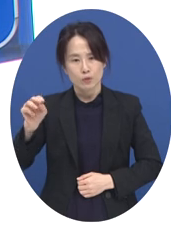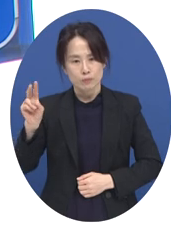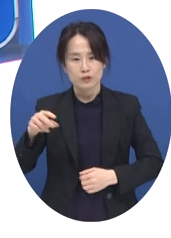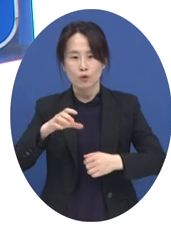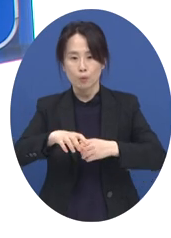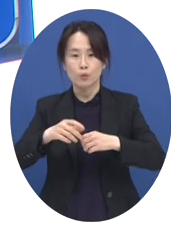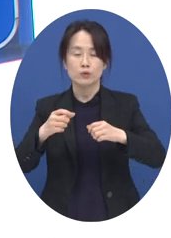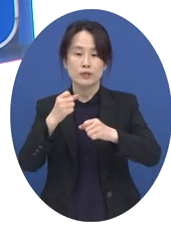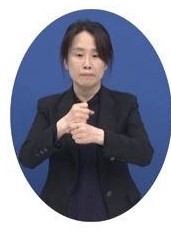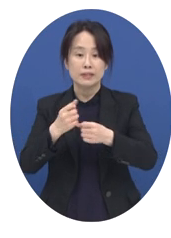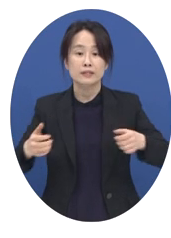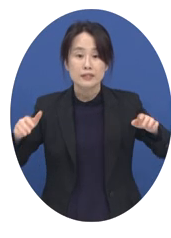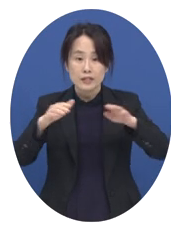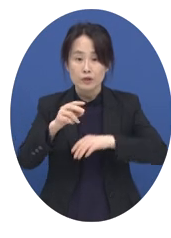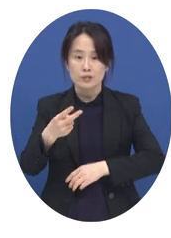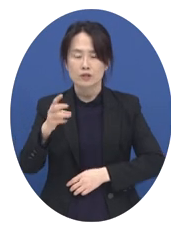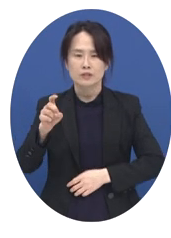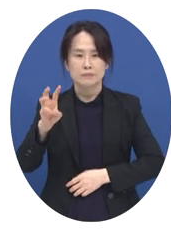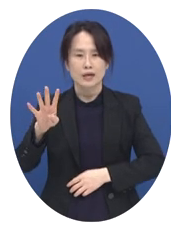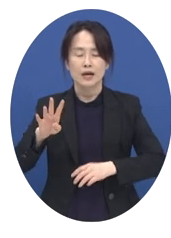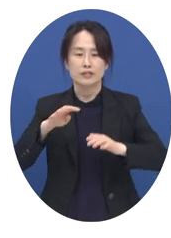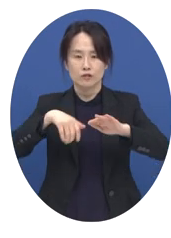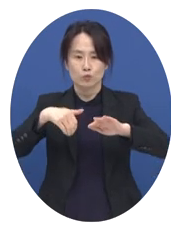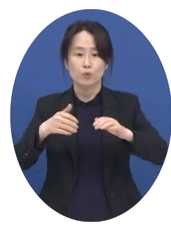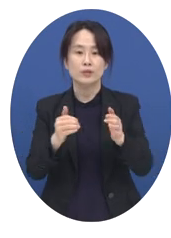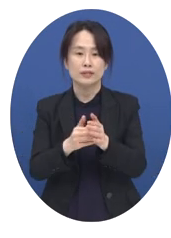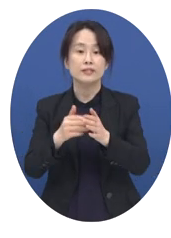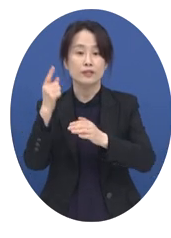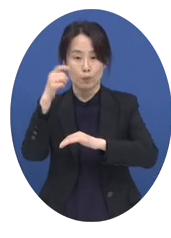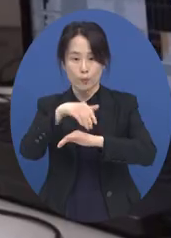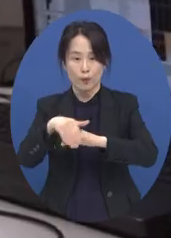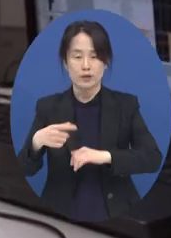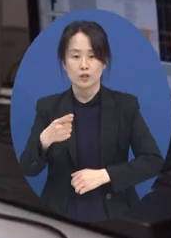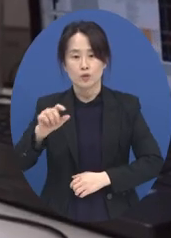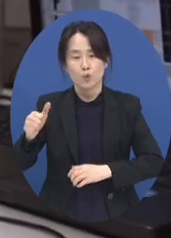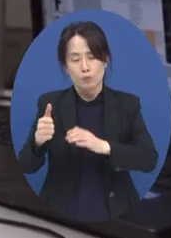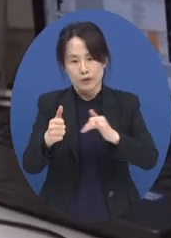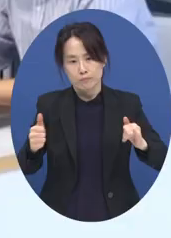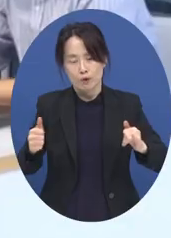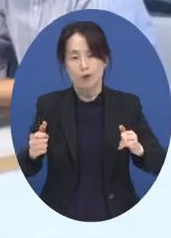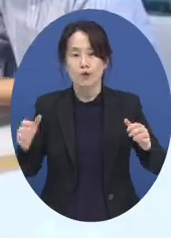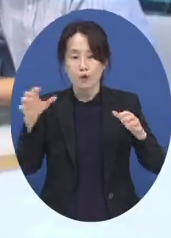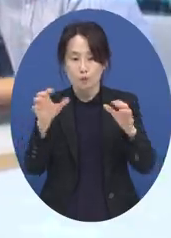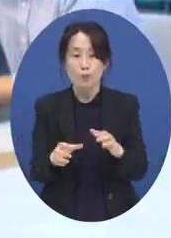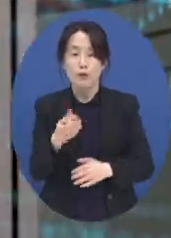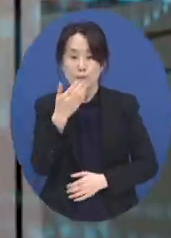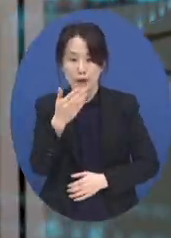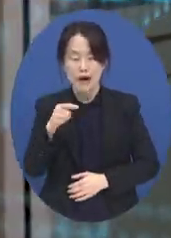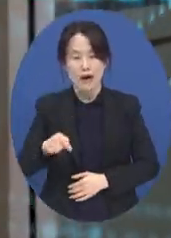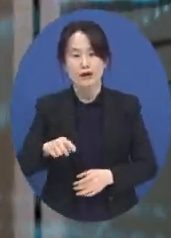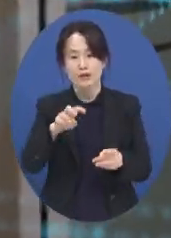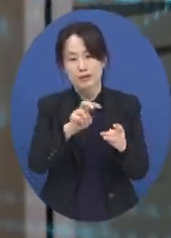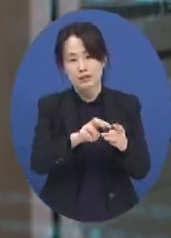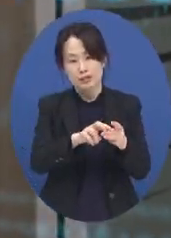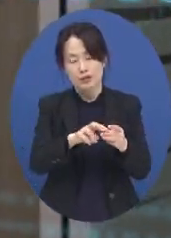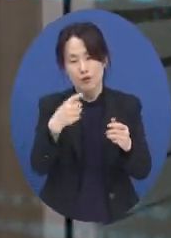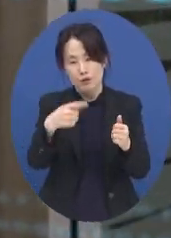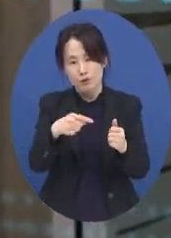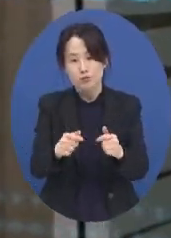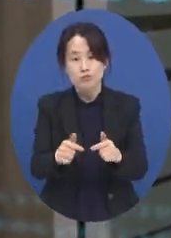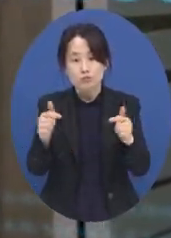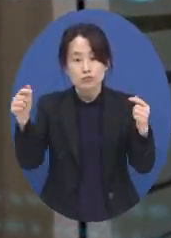클러스터는 오는 2024년 준공 예정. 1,500명을 수용할 수 있는 규모로 ASML은 교육센터 운영을